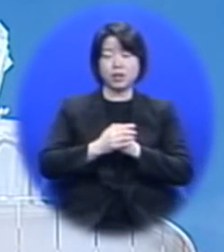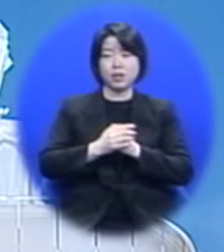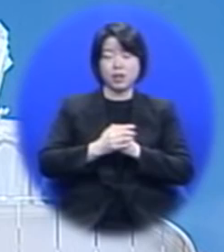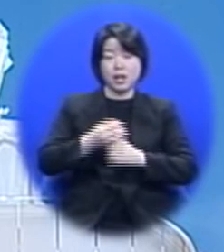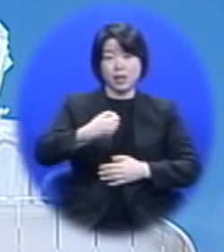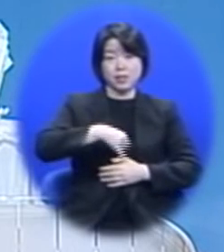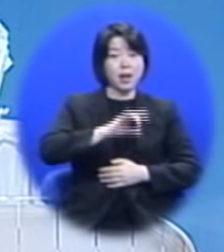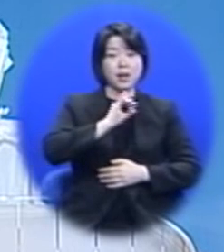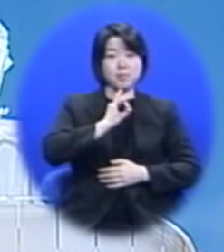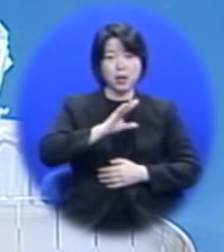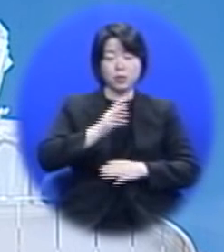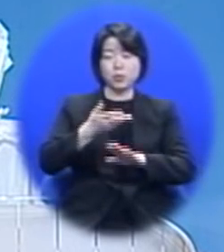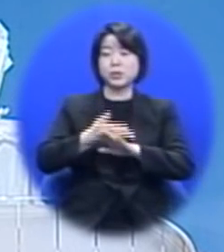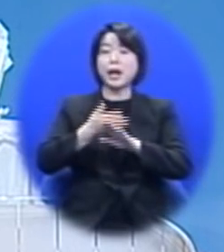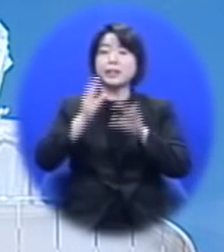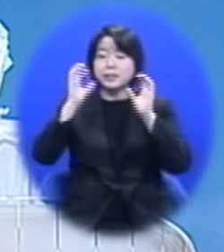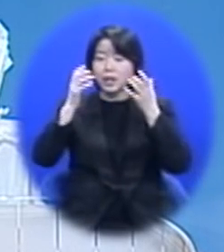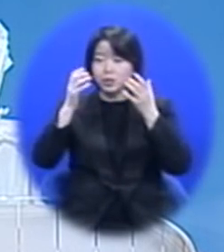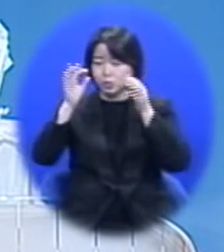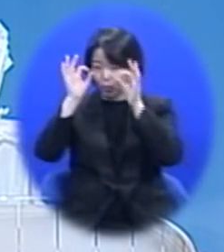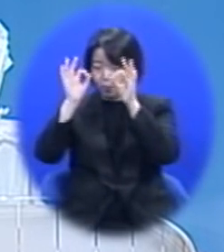돌아보게 하셨습니다.